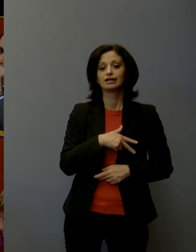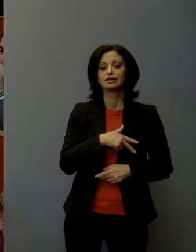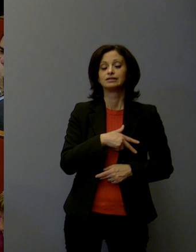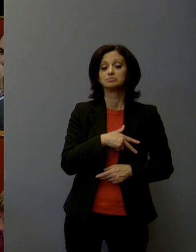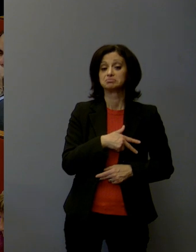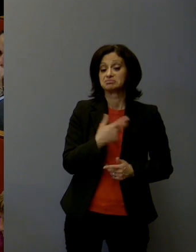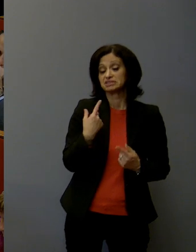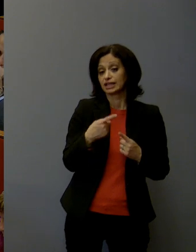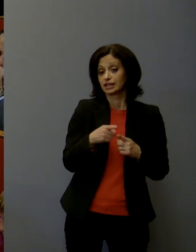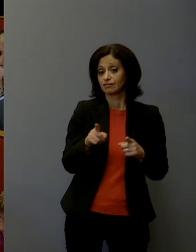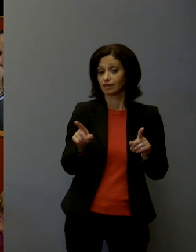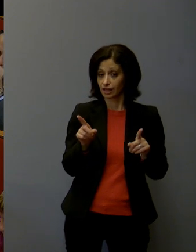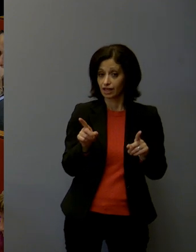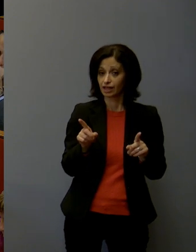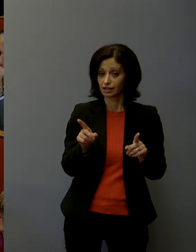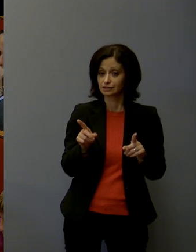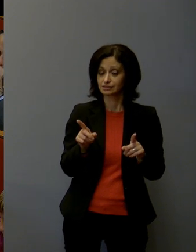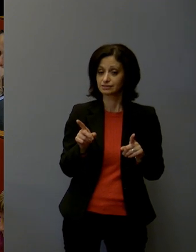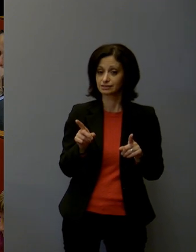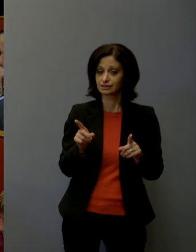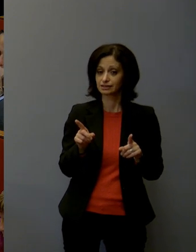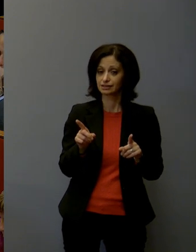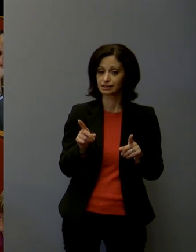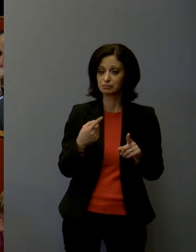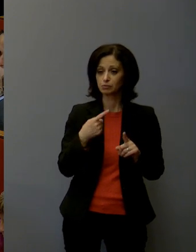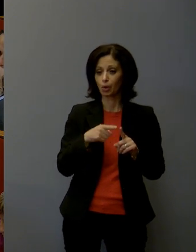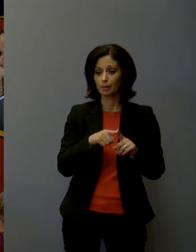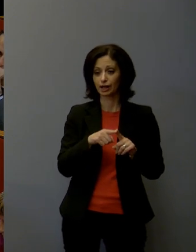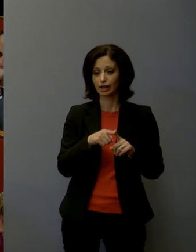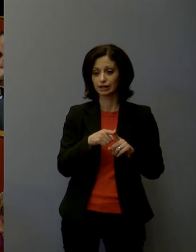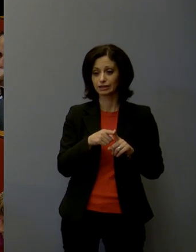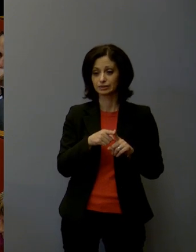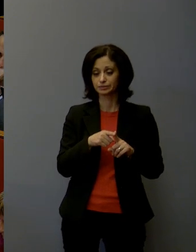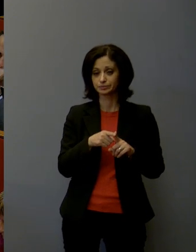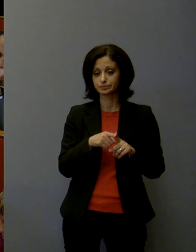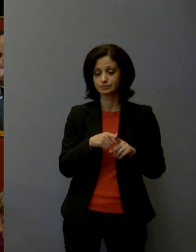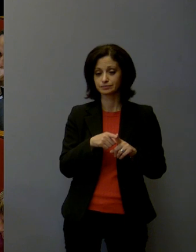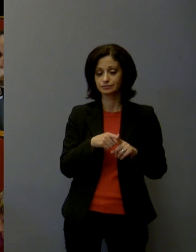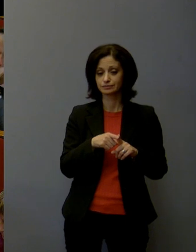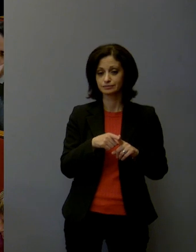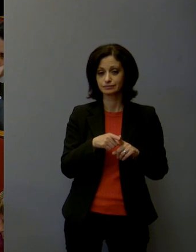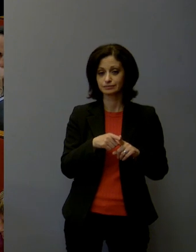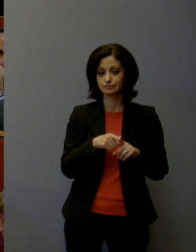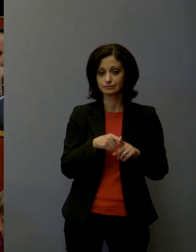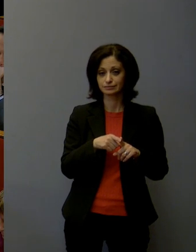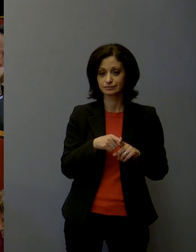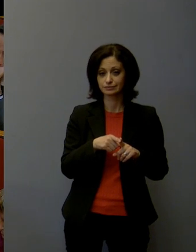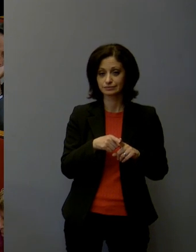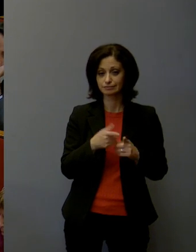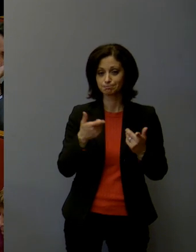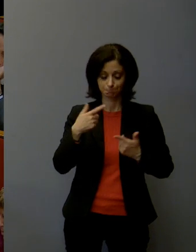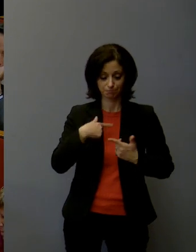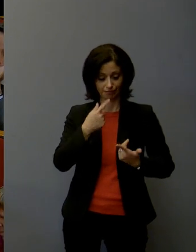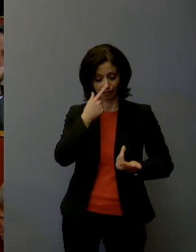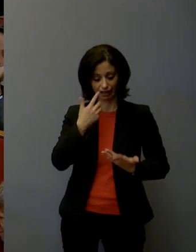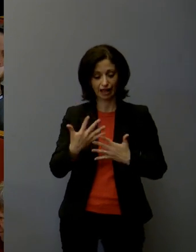anche più alla sua portata perché chiaramente c'è un rapporto diretto coi